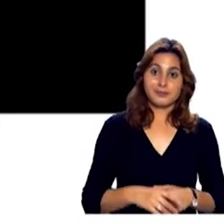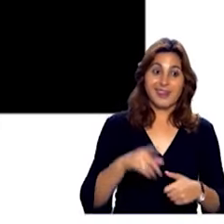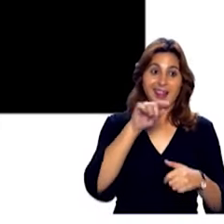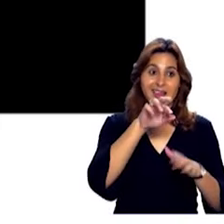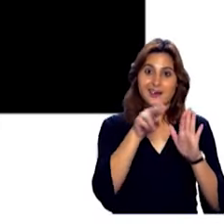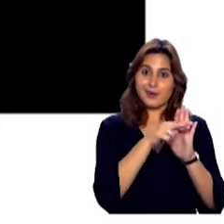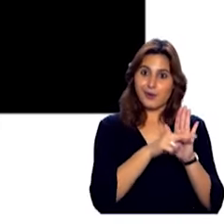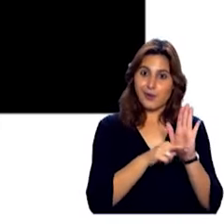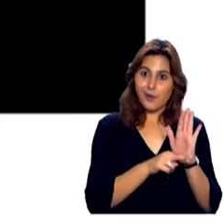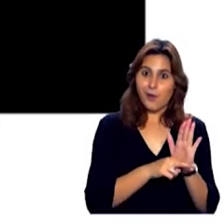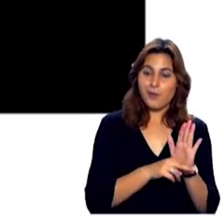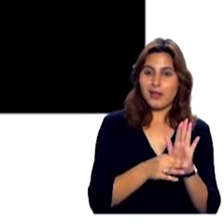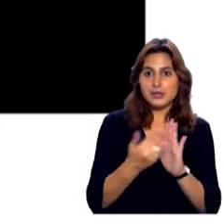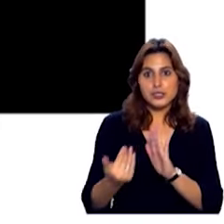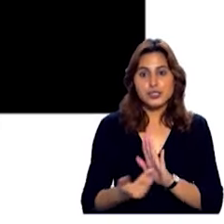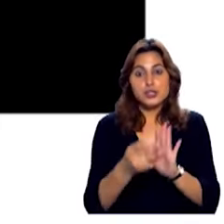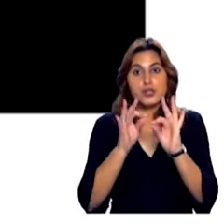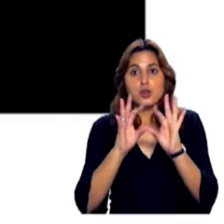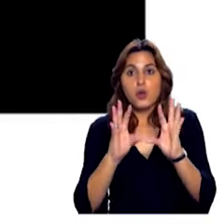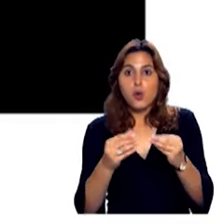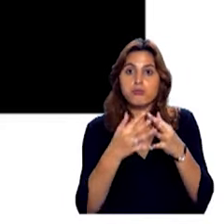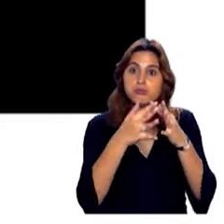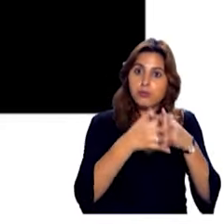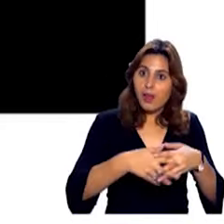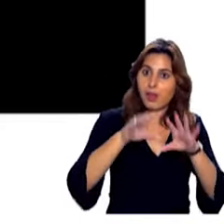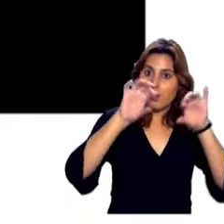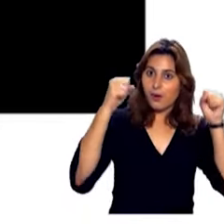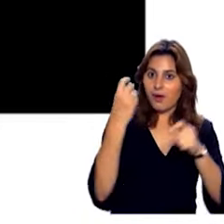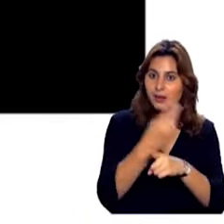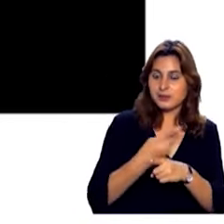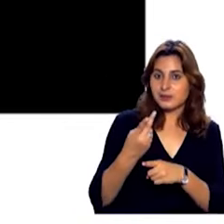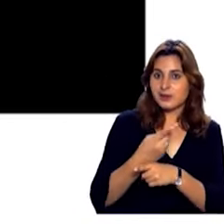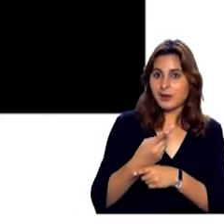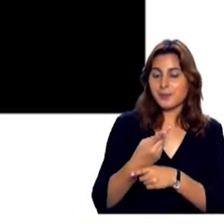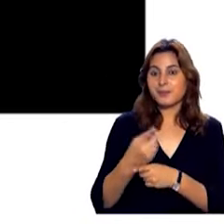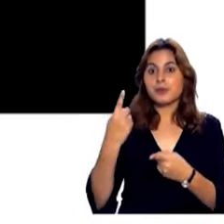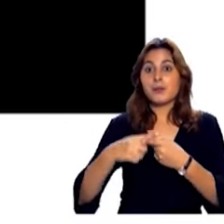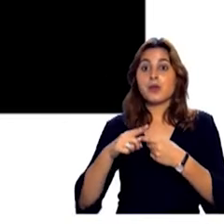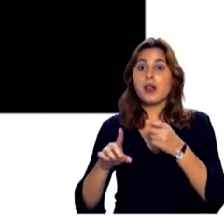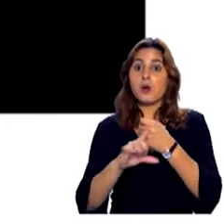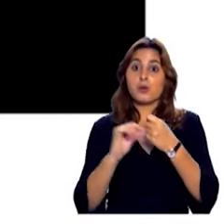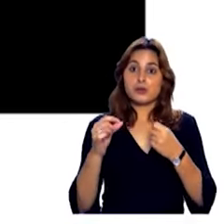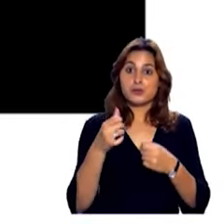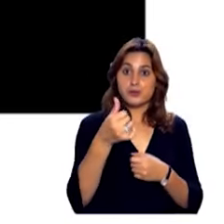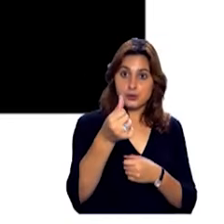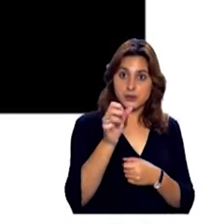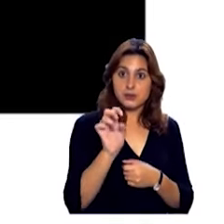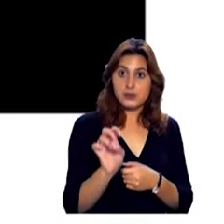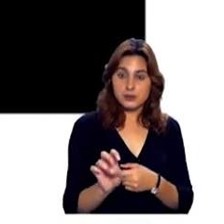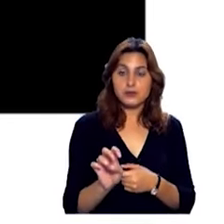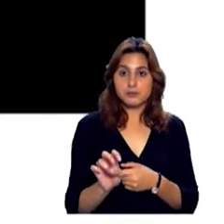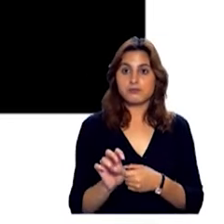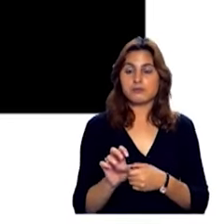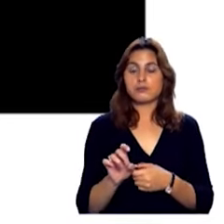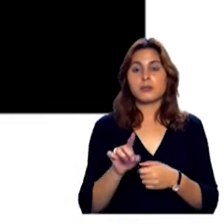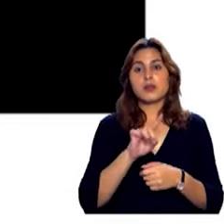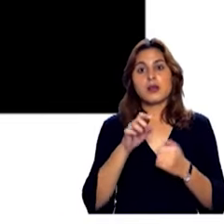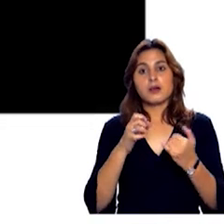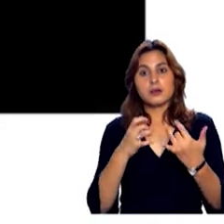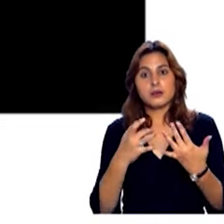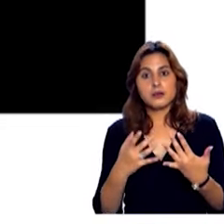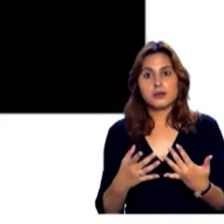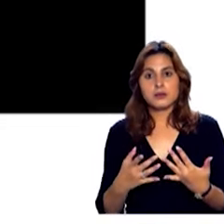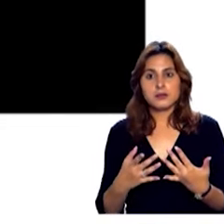esaurito che proprio in base all'articolo 65 altre leggi possono attribuire diverse funzioni alla corte ma